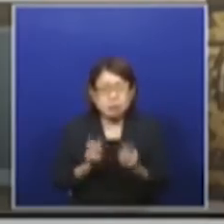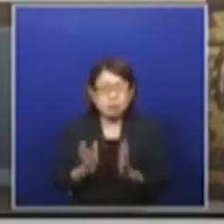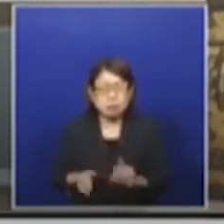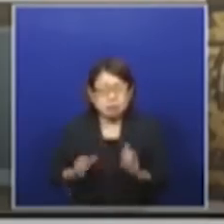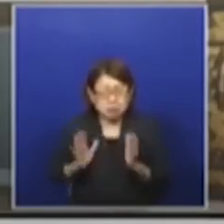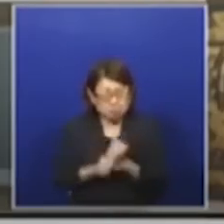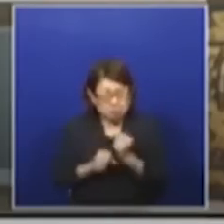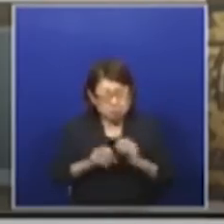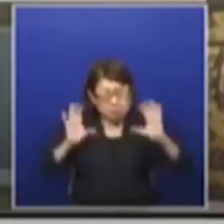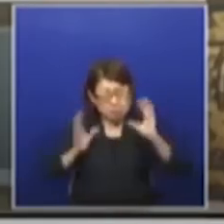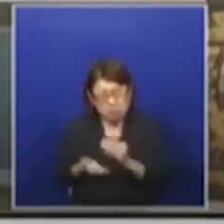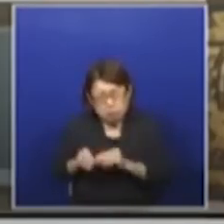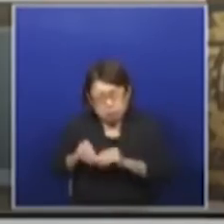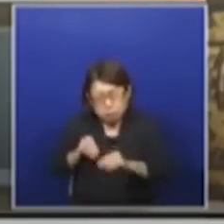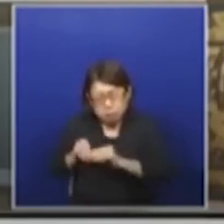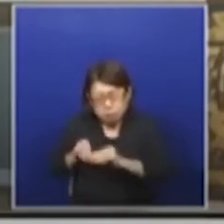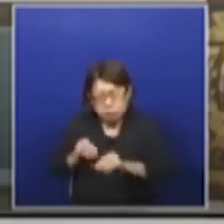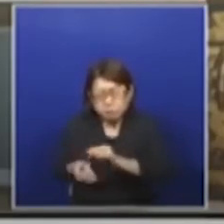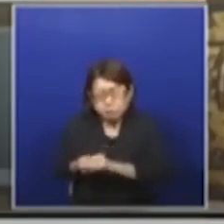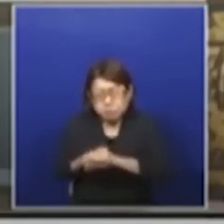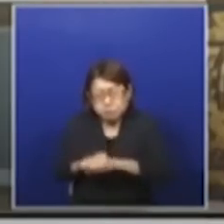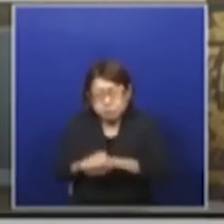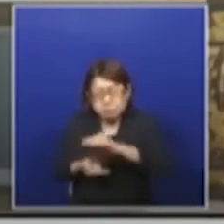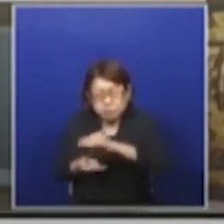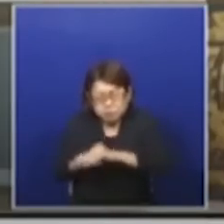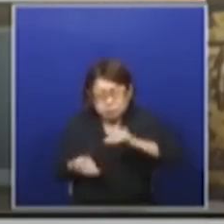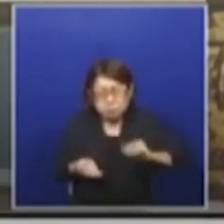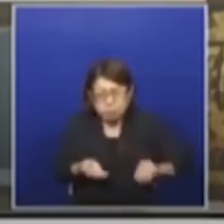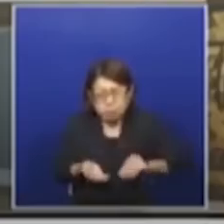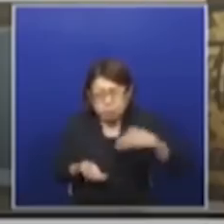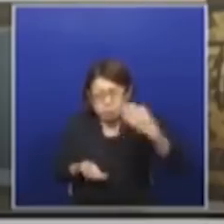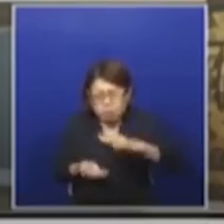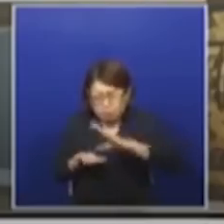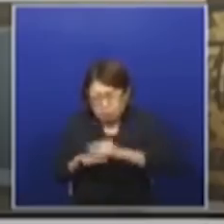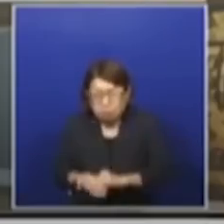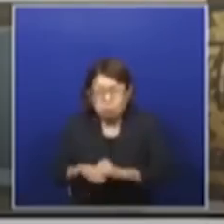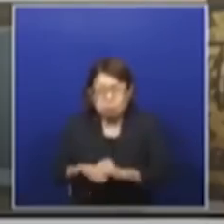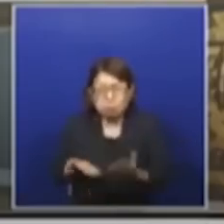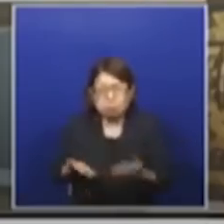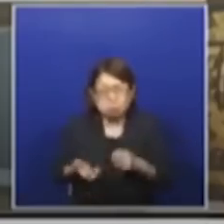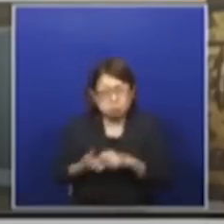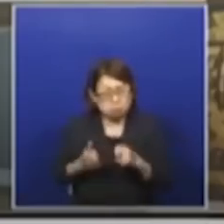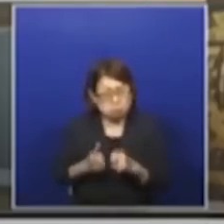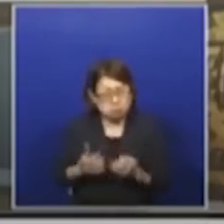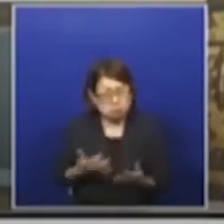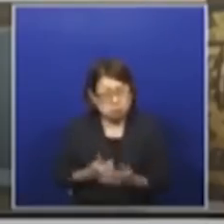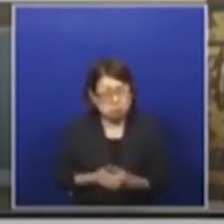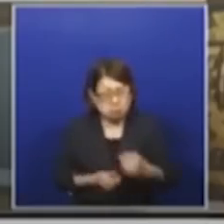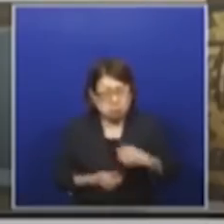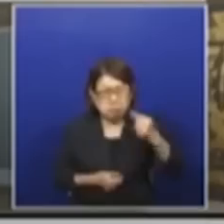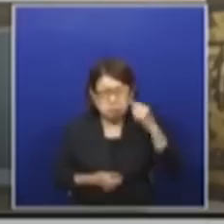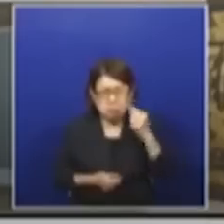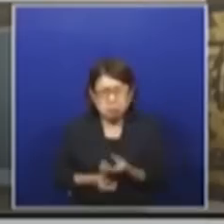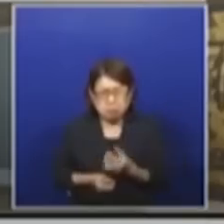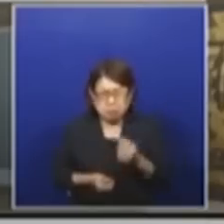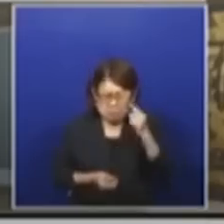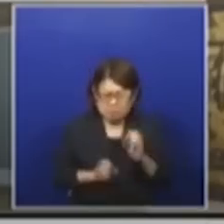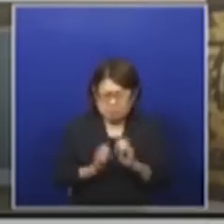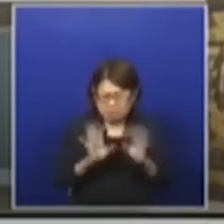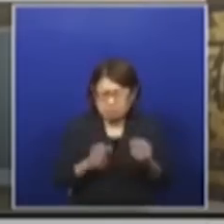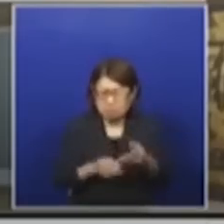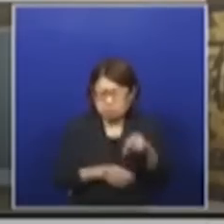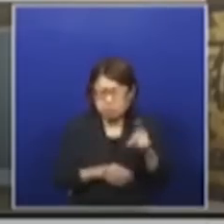ได้ครับอันนี้ถือว่าเป็นการ ขัดกันเห็นผลประโยชน์อย่างชัดเจน